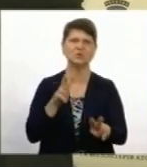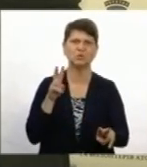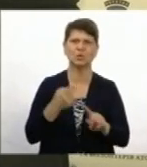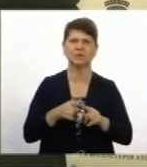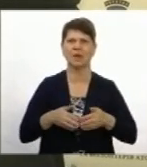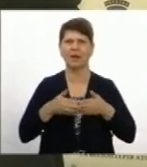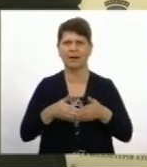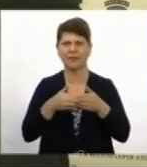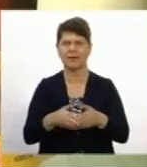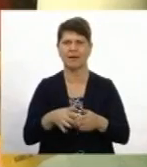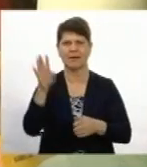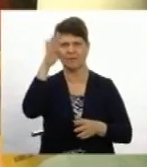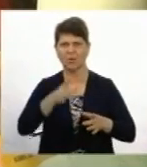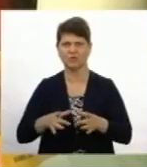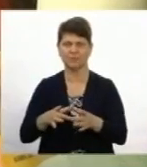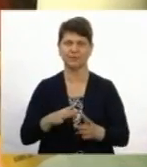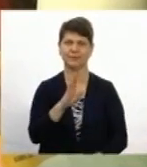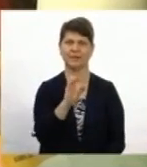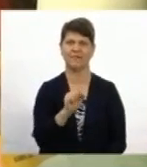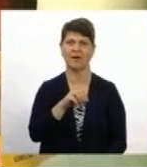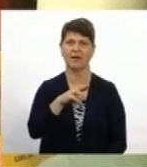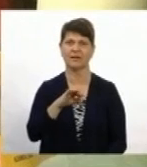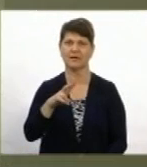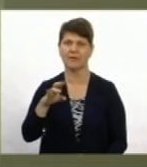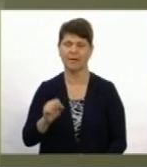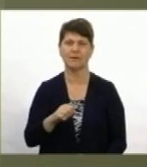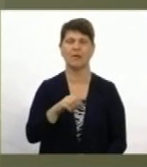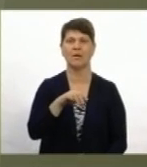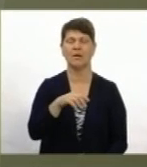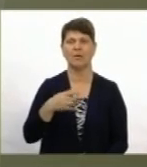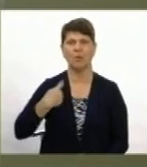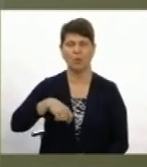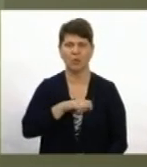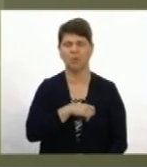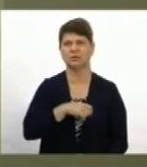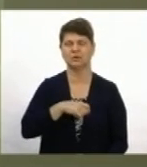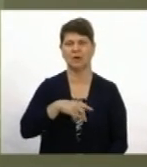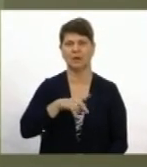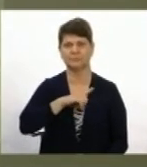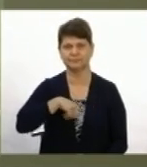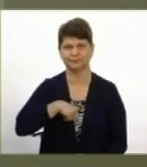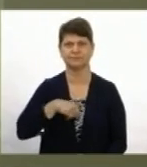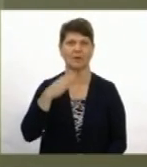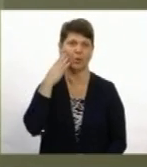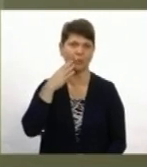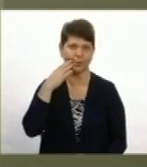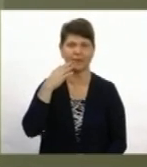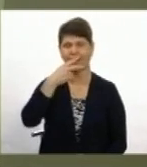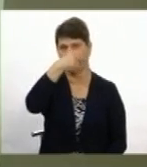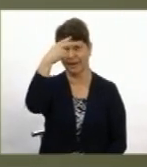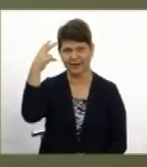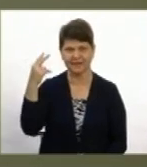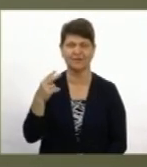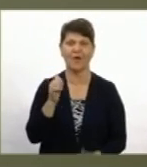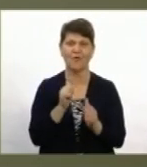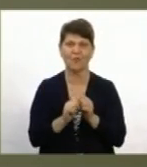де ми їздили на острова. Ватикан, Угорщина, Словенія, Сан-Марино, Туреччина, Латвія, Литва, Естонія та Румунія. В кожну